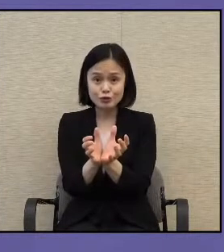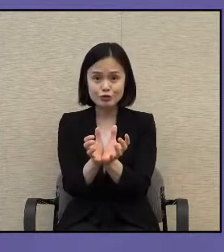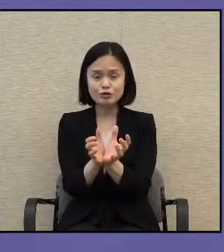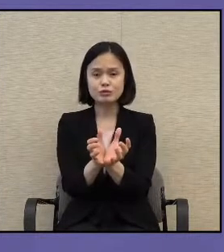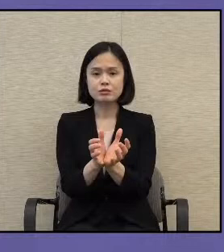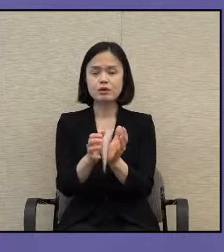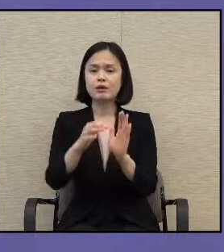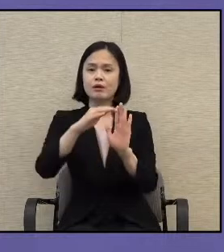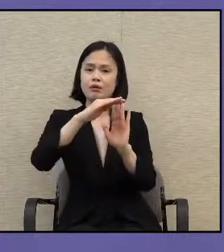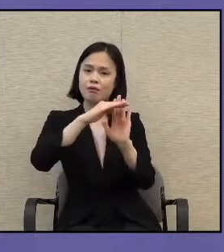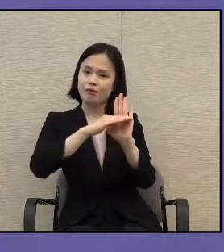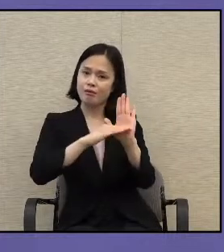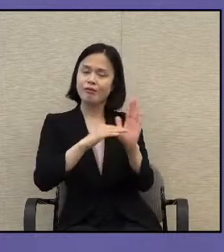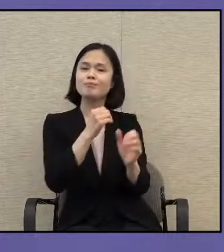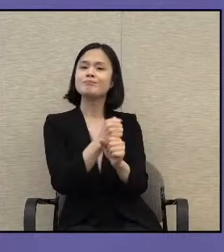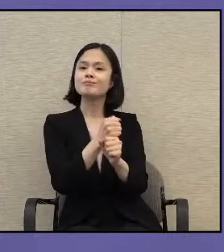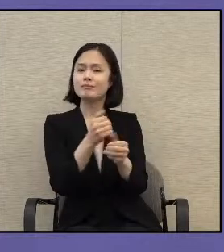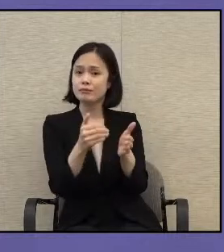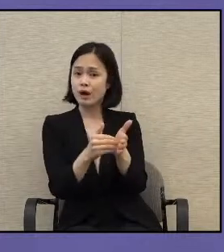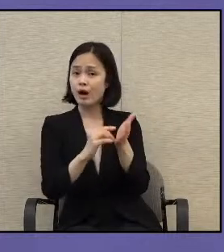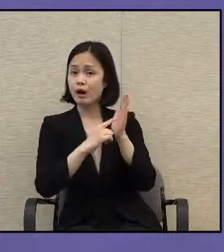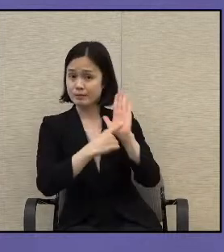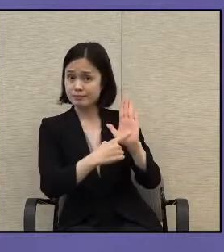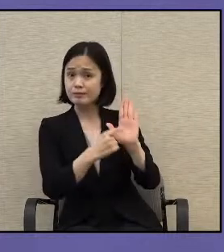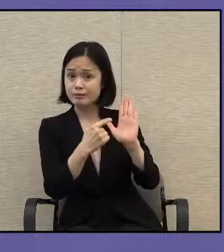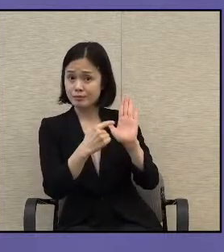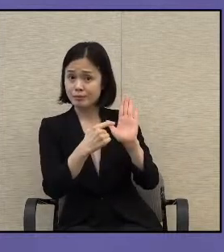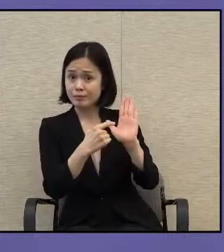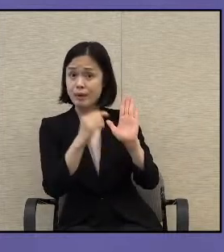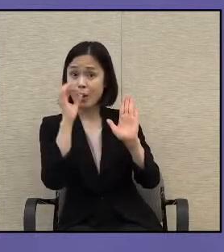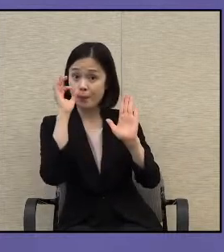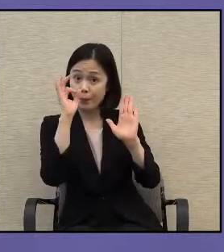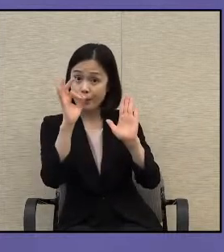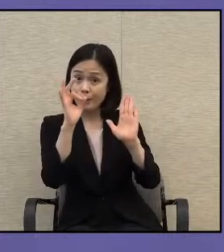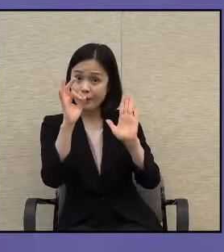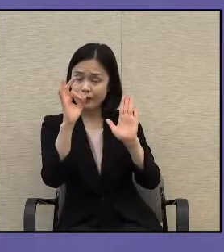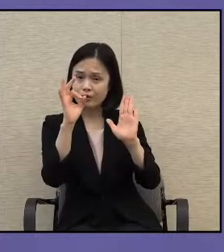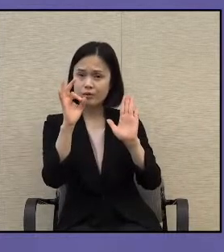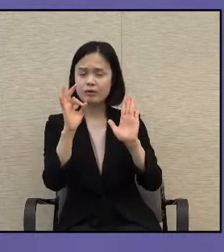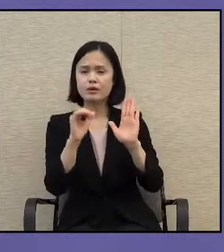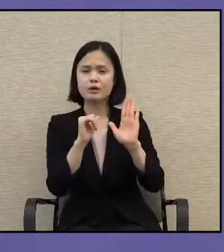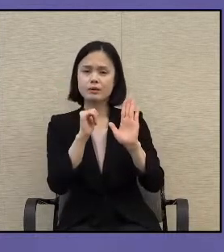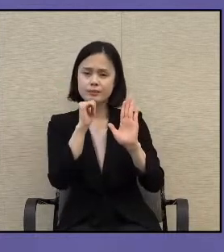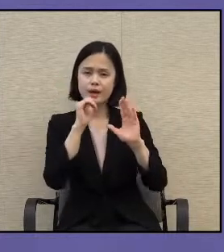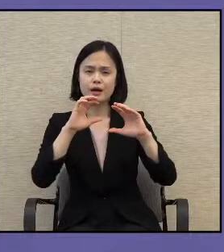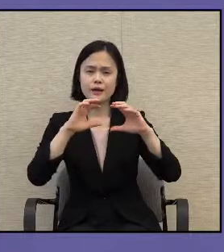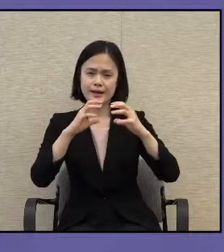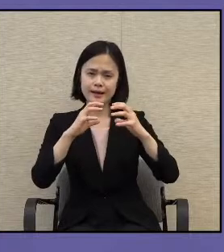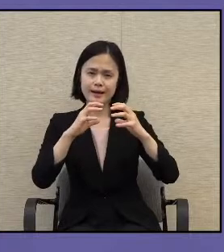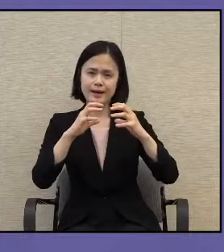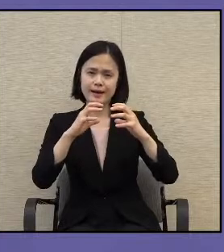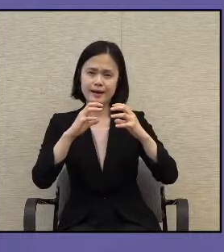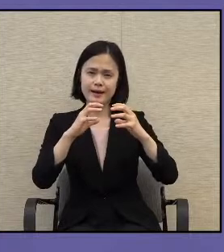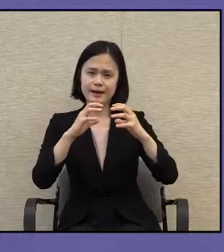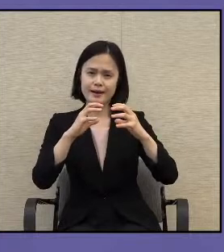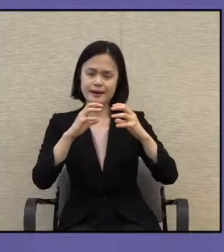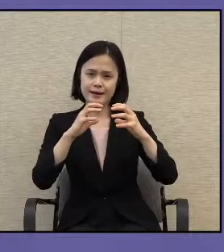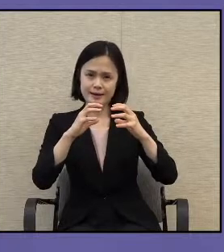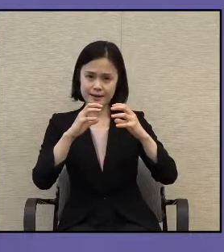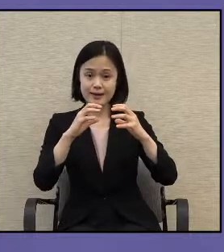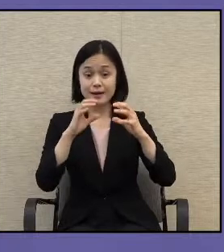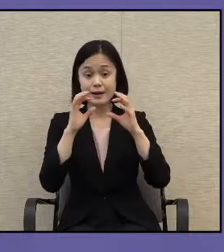보면 제 생각에는 많은 경우에는 이제 개발도상국들을 이 용어가 맞는지는 모르겠습니다를